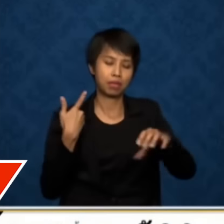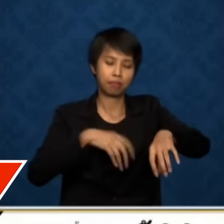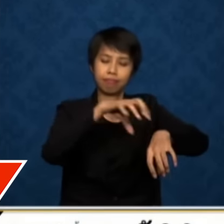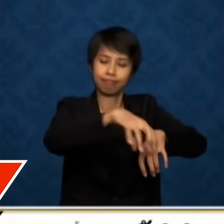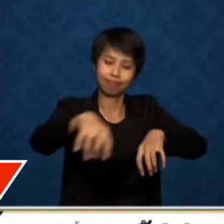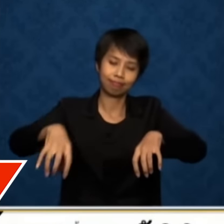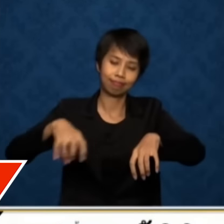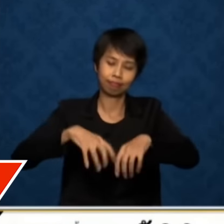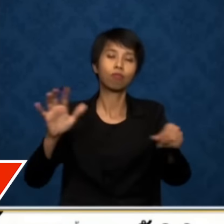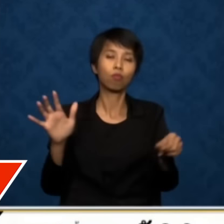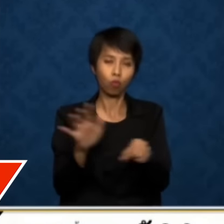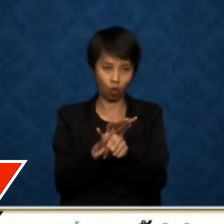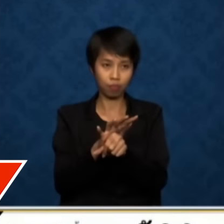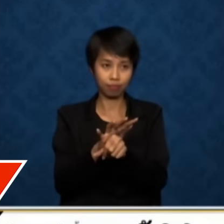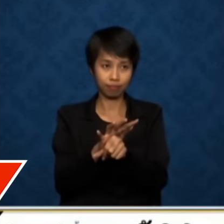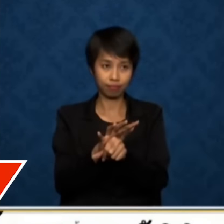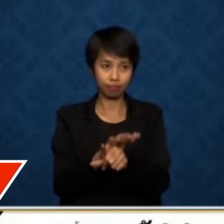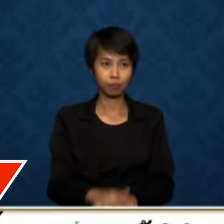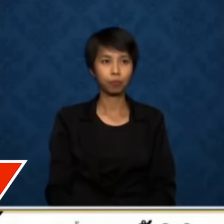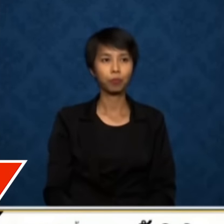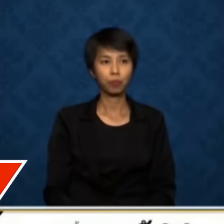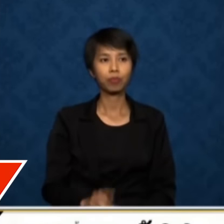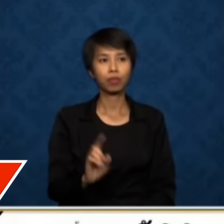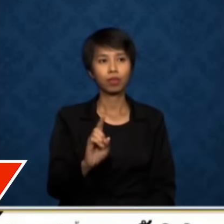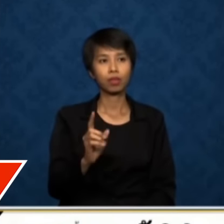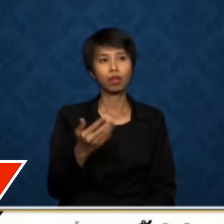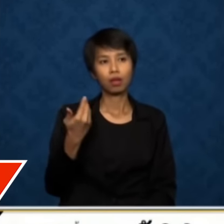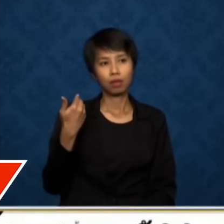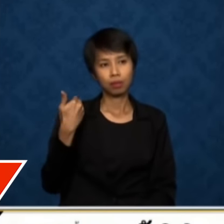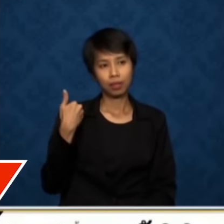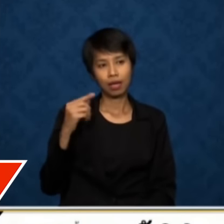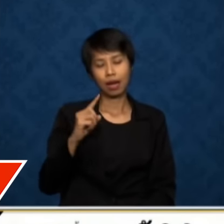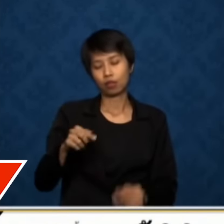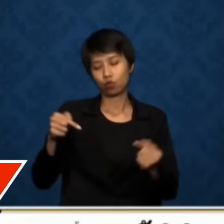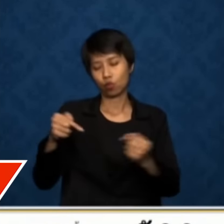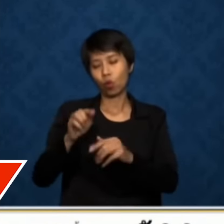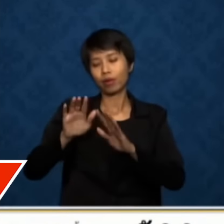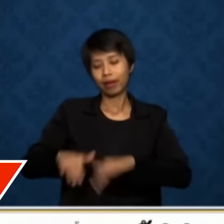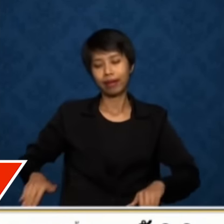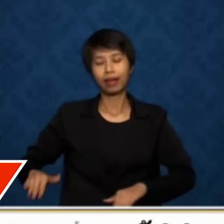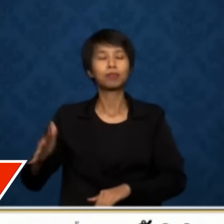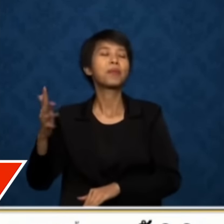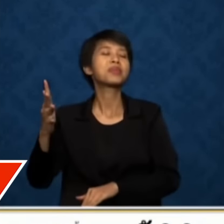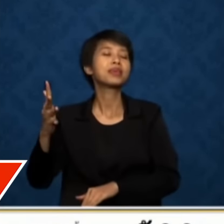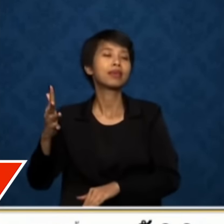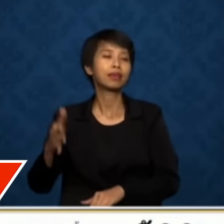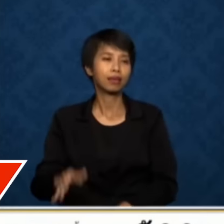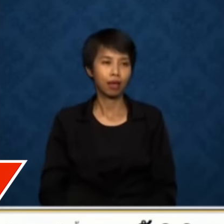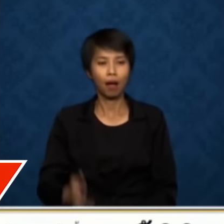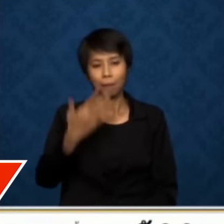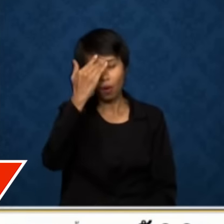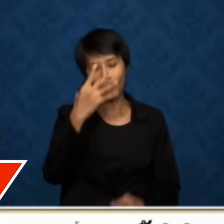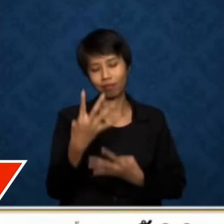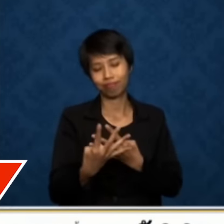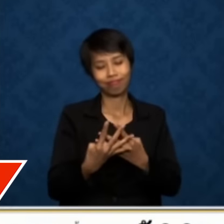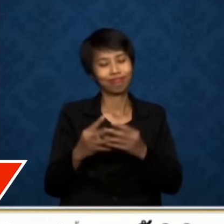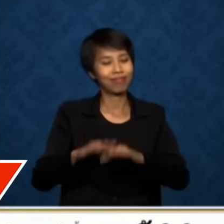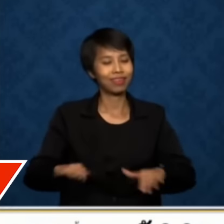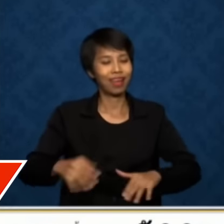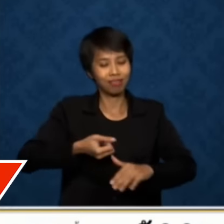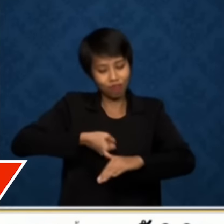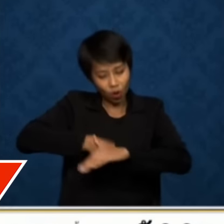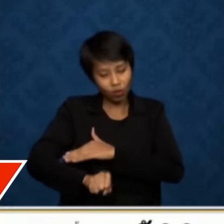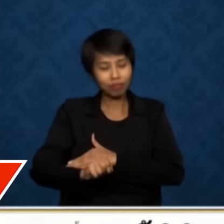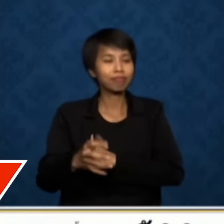าครบเมเจอร์อาจจะขาดไปอันนึงปกติเขาเรียกสูสันเม็ดเด็กท่านประธานแต่ไม่มีวอร์ดเด็กเพราะราชทัณฑ์ไม่มีเด็กนะครับเพราะนั้นเรีย